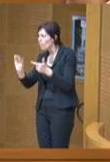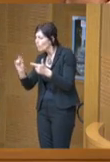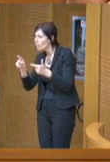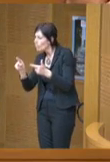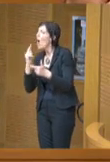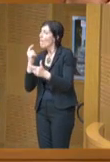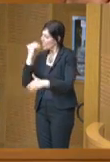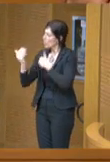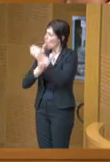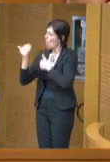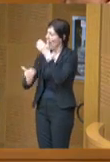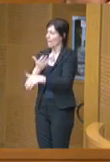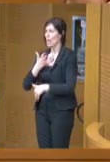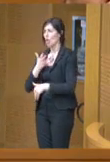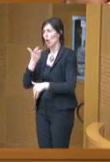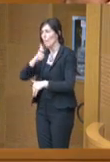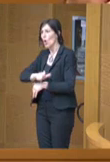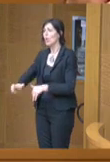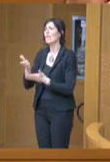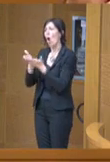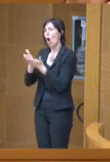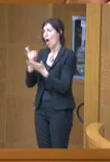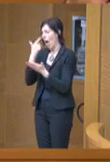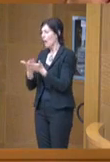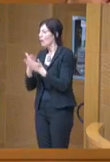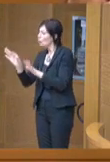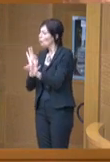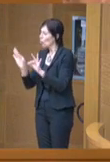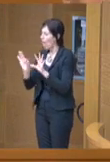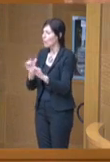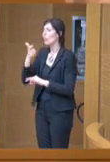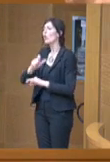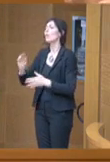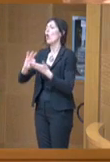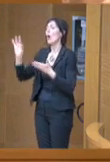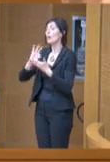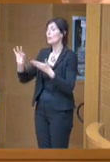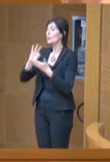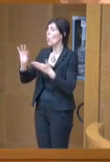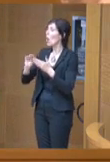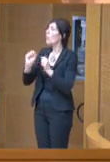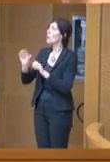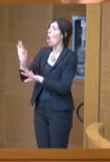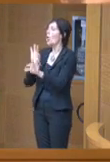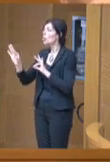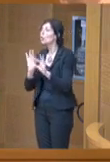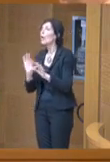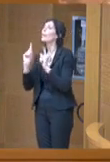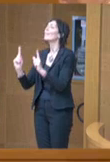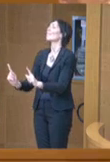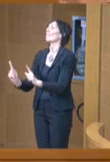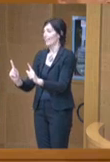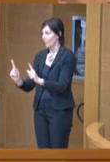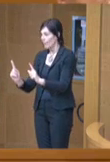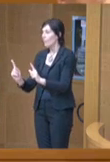all'appropriatezza dei dispositivi scelti, perché spesso le scuole scelgono per sentito dire